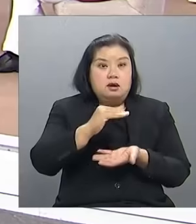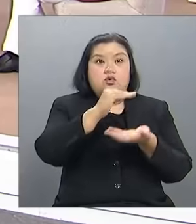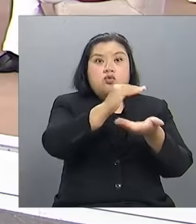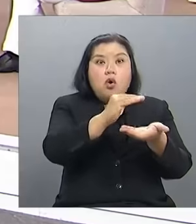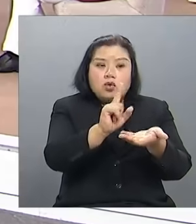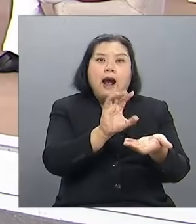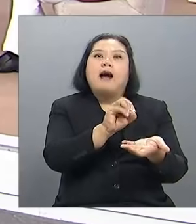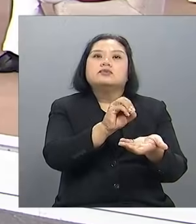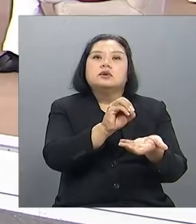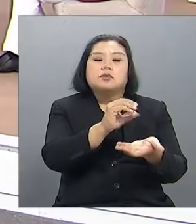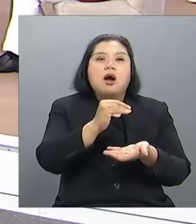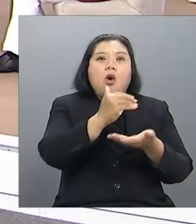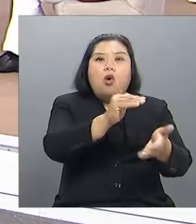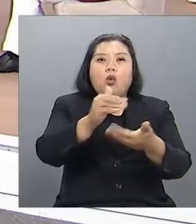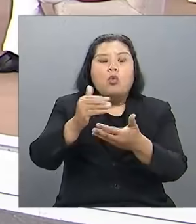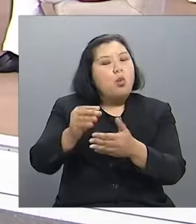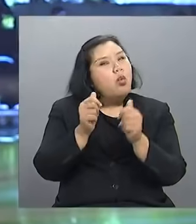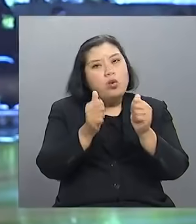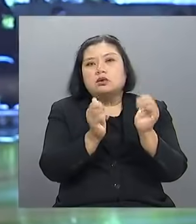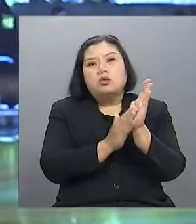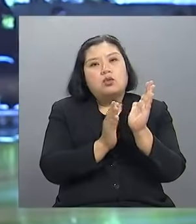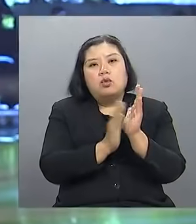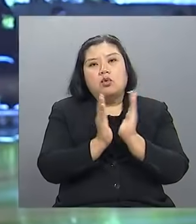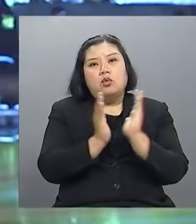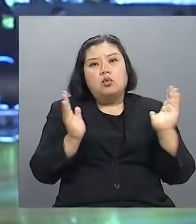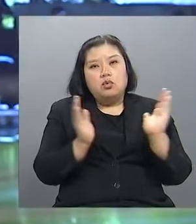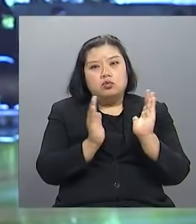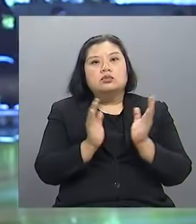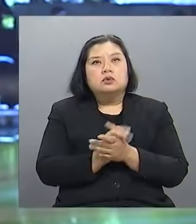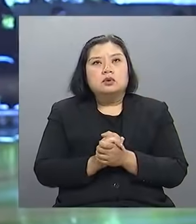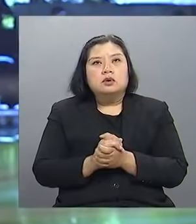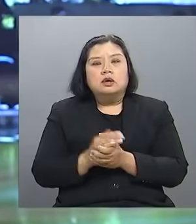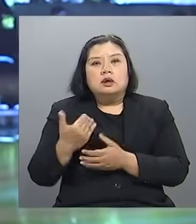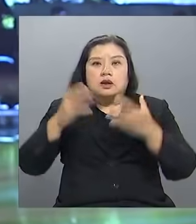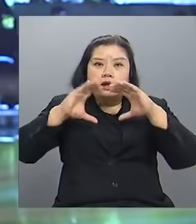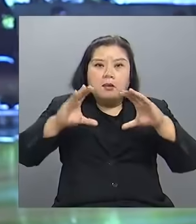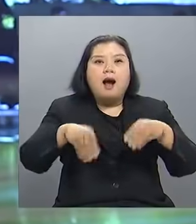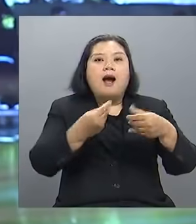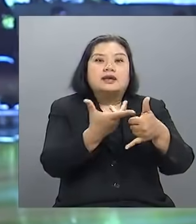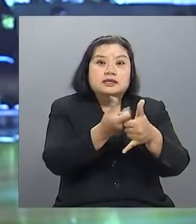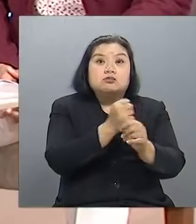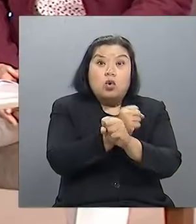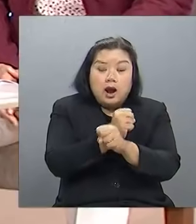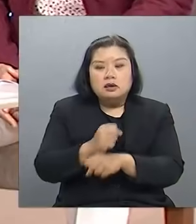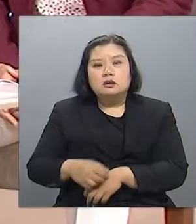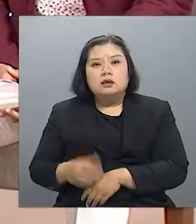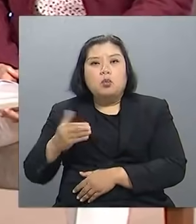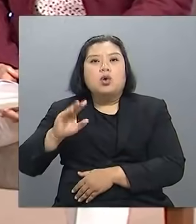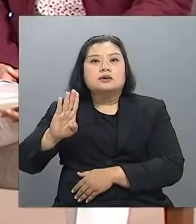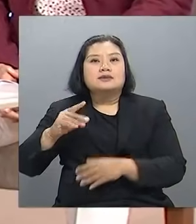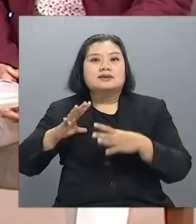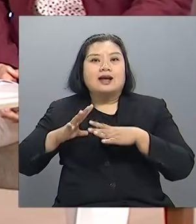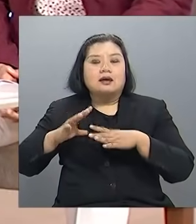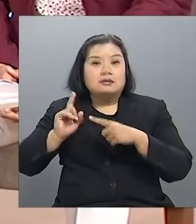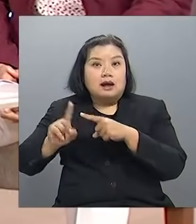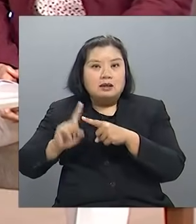ะคะจะดีมากๆเลยคือเอกชนแจกหน้ากากอนามัยรัฐบาลแจกวัคซีนอะไรเงี้ย จะดีไหมฮะดีเนาะ ดีสิ ก็ต้องร